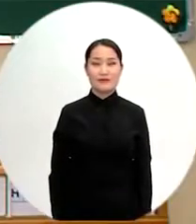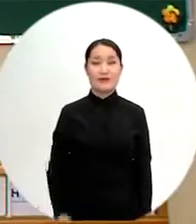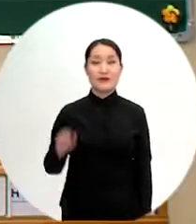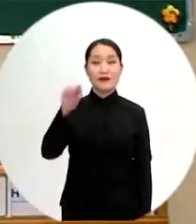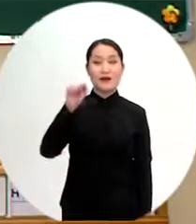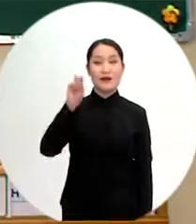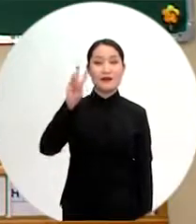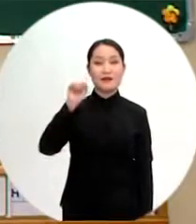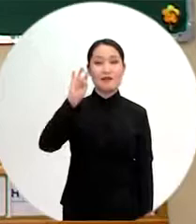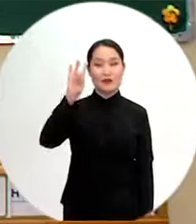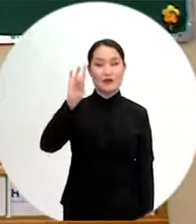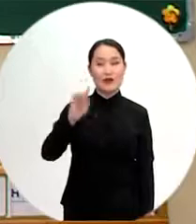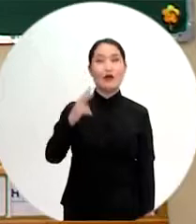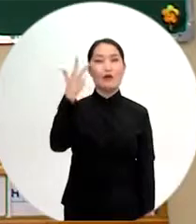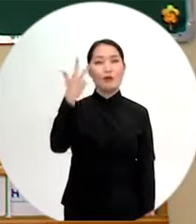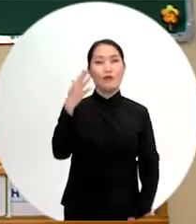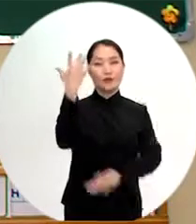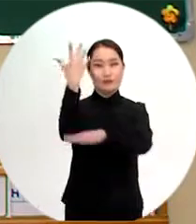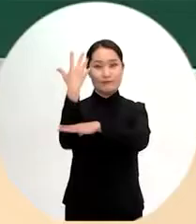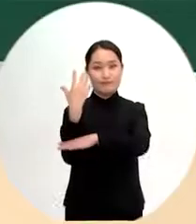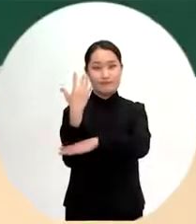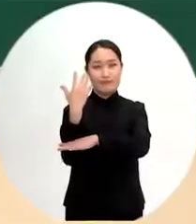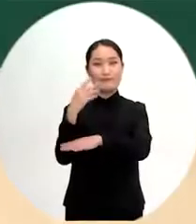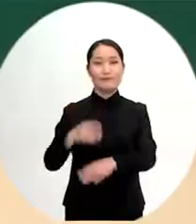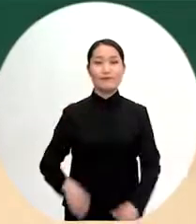Анар 3 мод тарьсан.